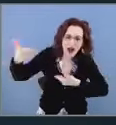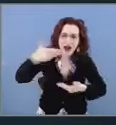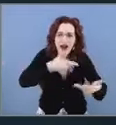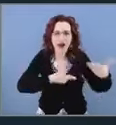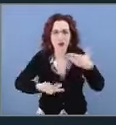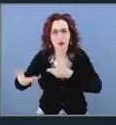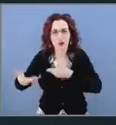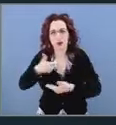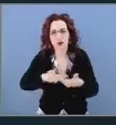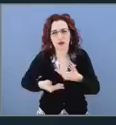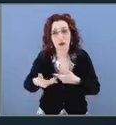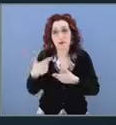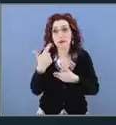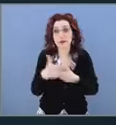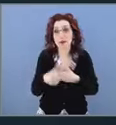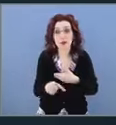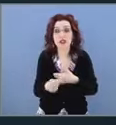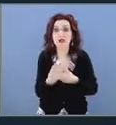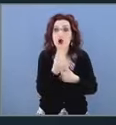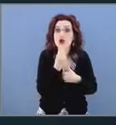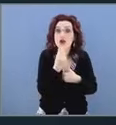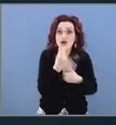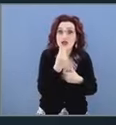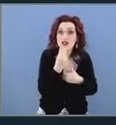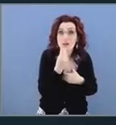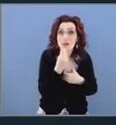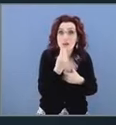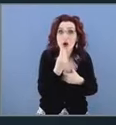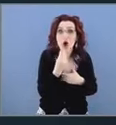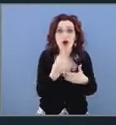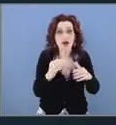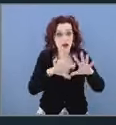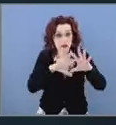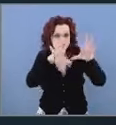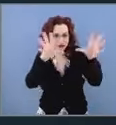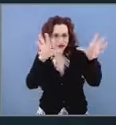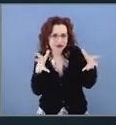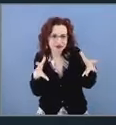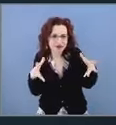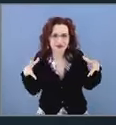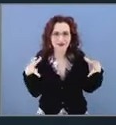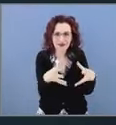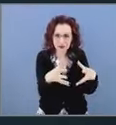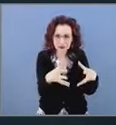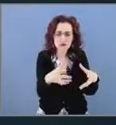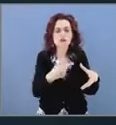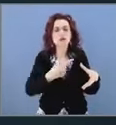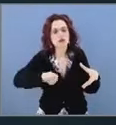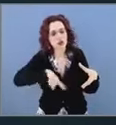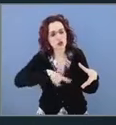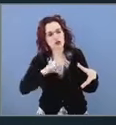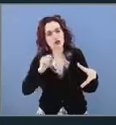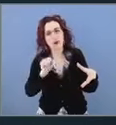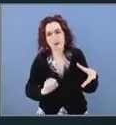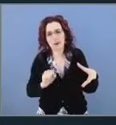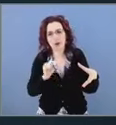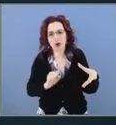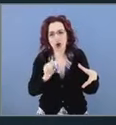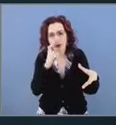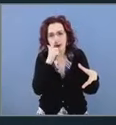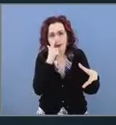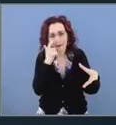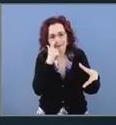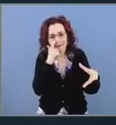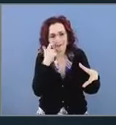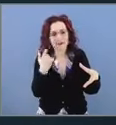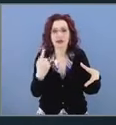alla filiera del cibo, all'agroalimentare, possiamo davvero costruire uno dei principali punti di forza della nostra regione